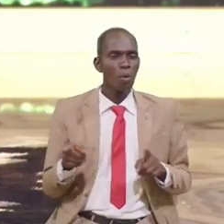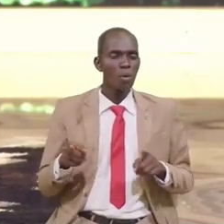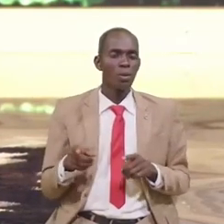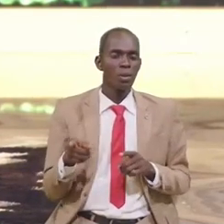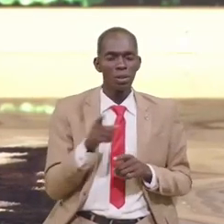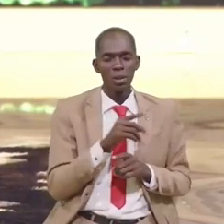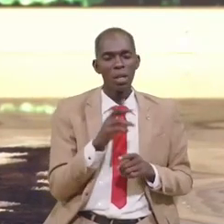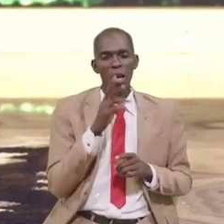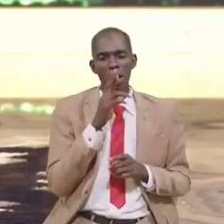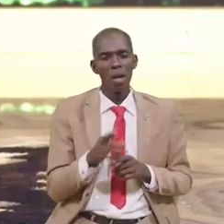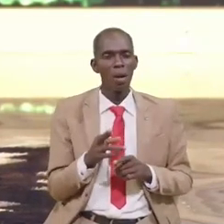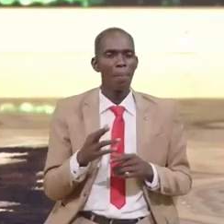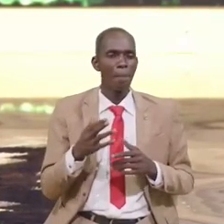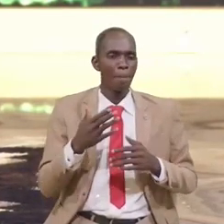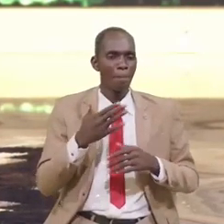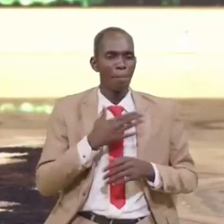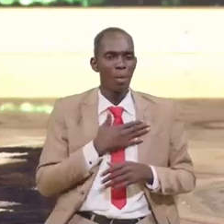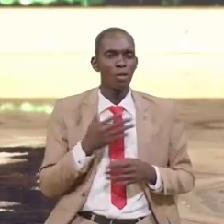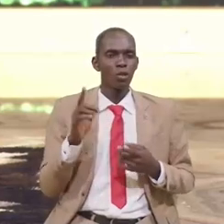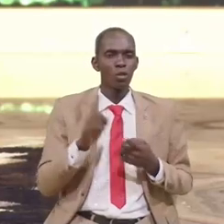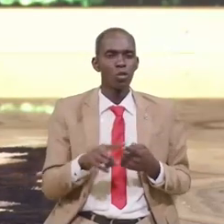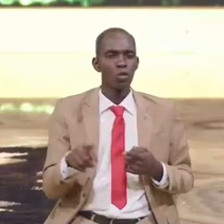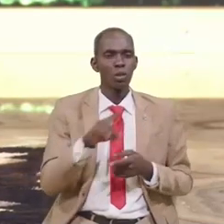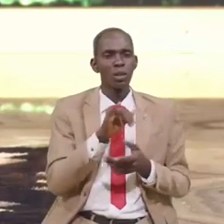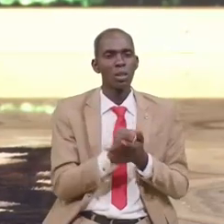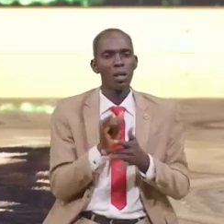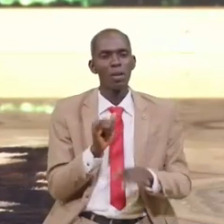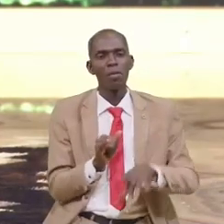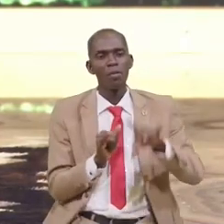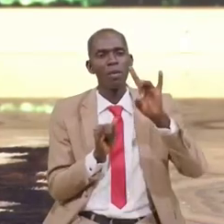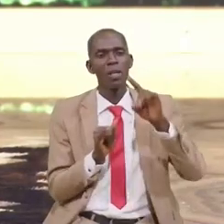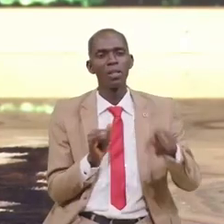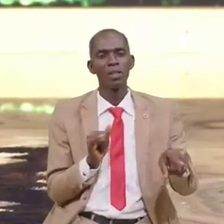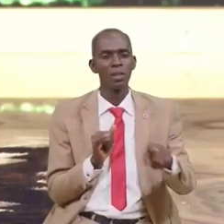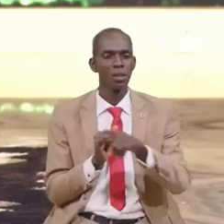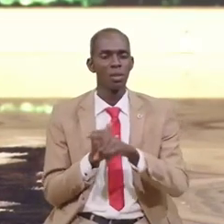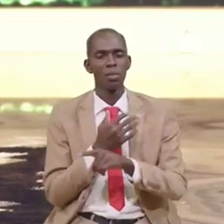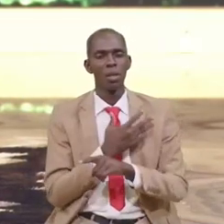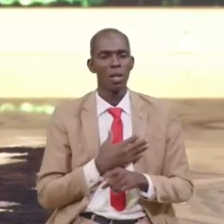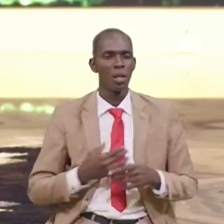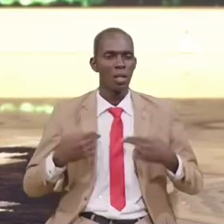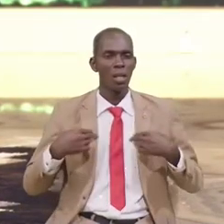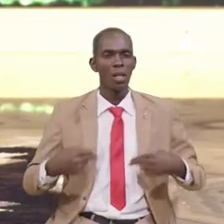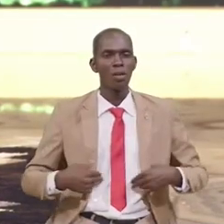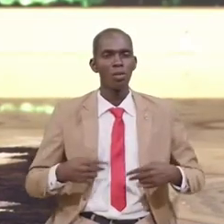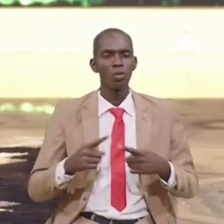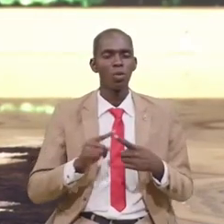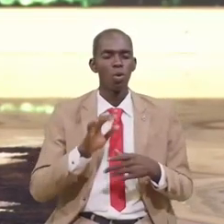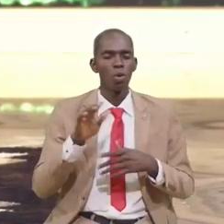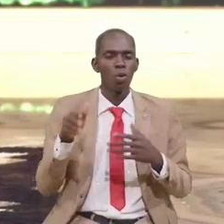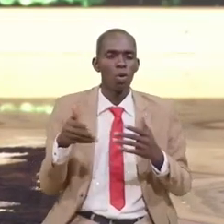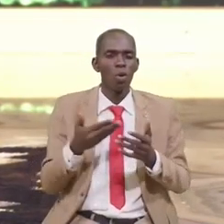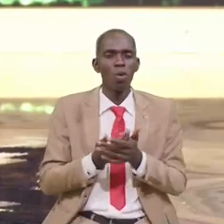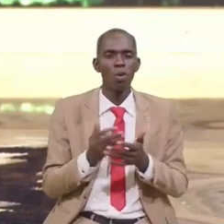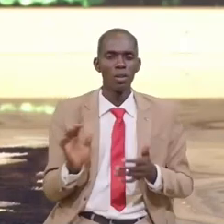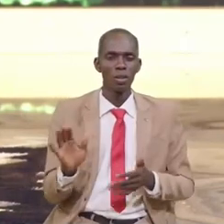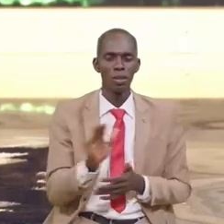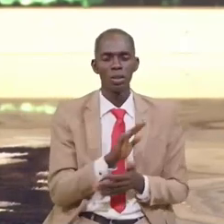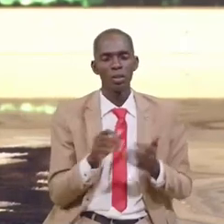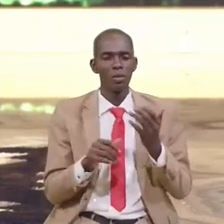vie pour ceux qui les trouvent, c'est la santé pour tout leur corps, pour tout